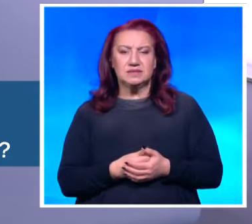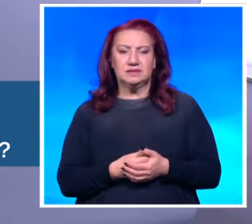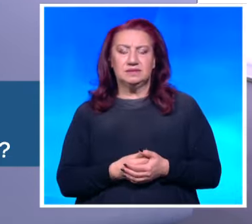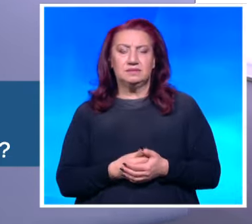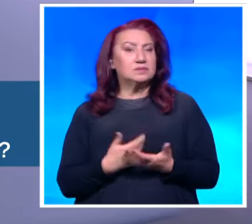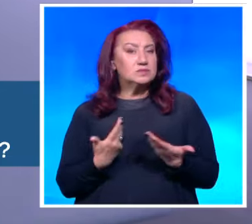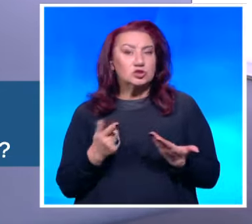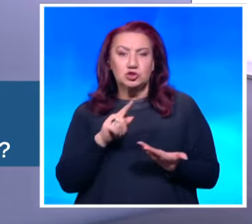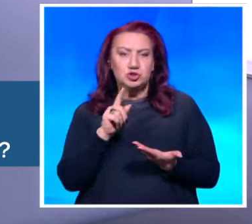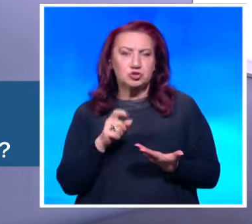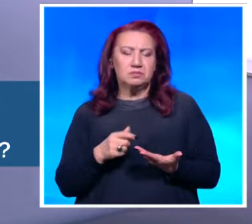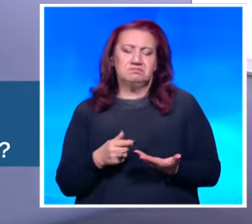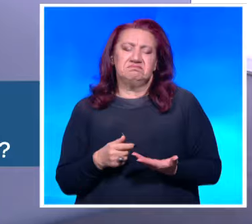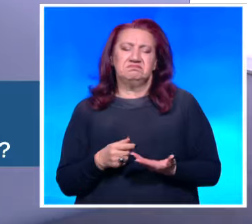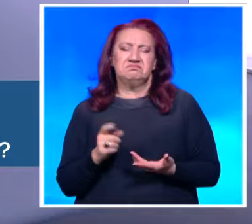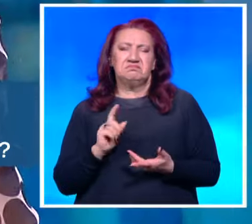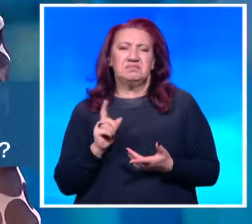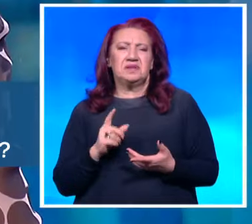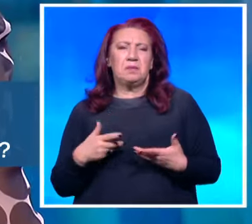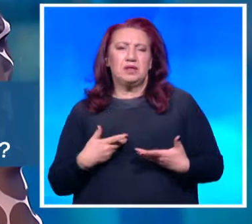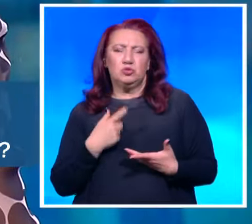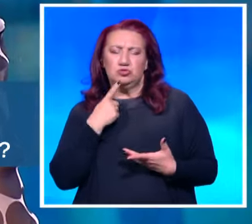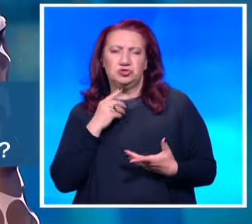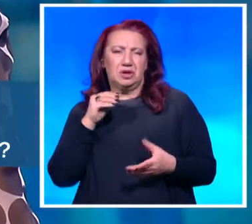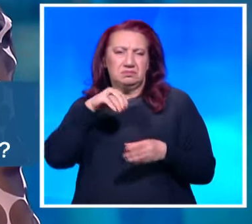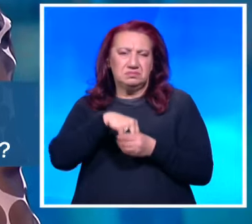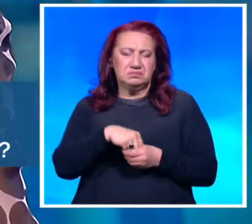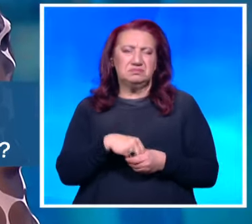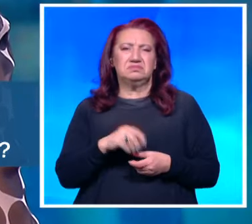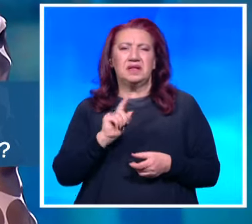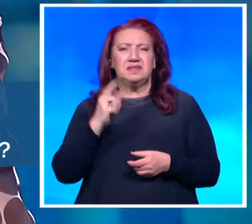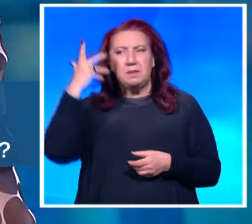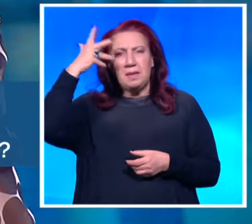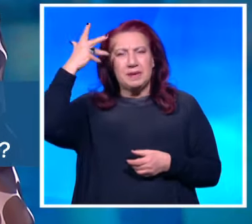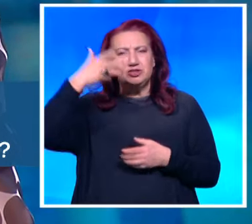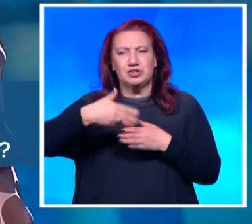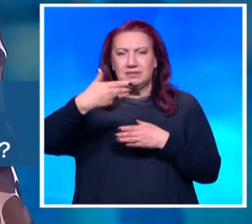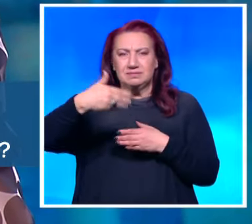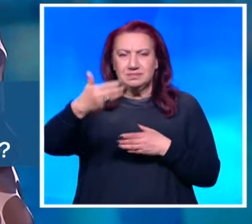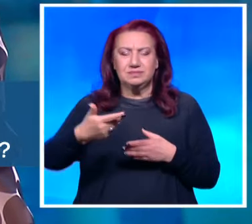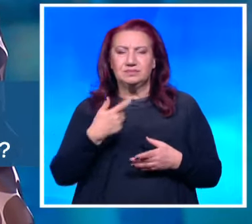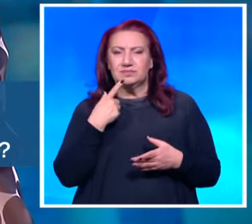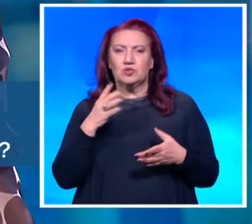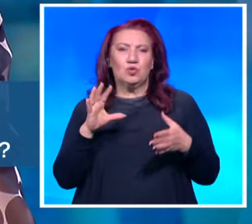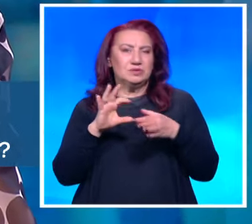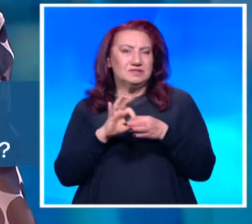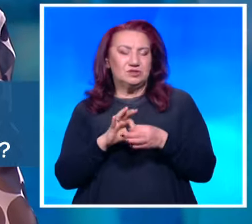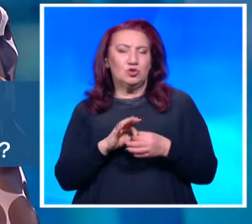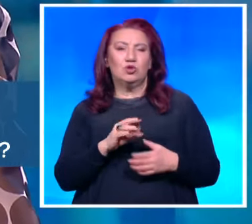това чувство за липса на ангажираност и на перспектива за бъдещето, което е директно свързано с социално-емоционалните умения.